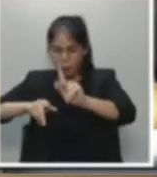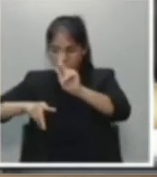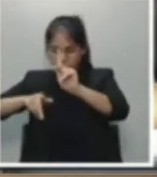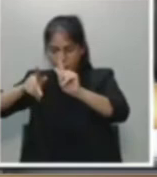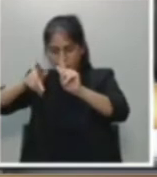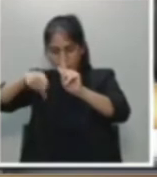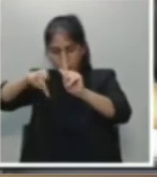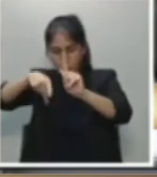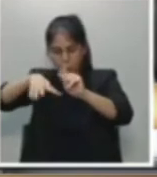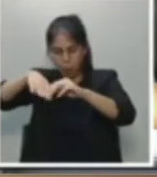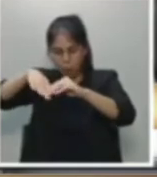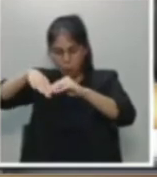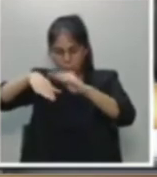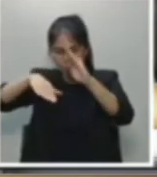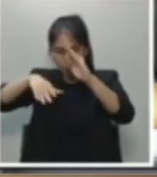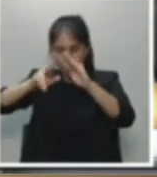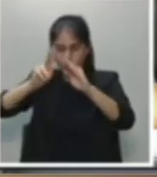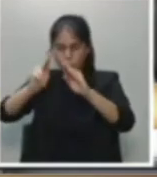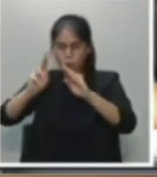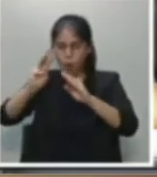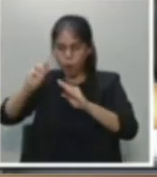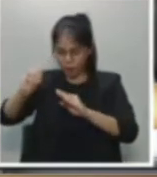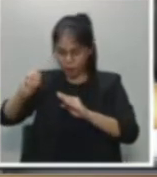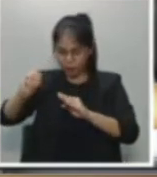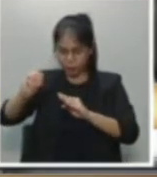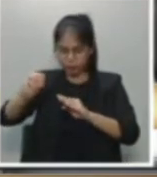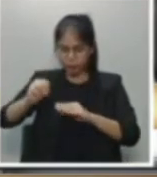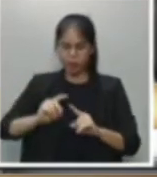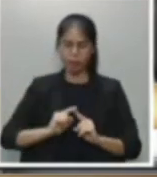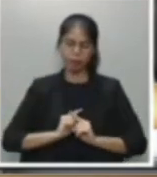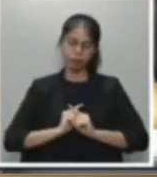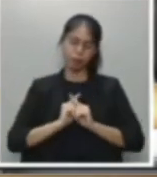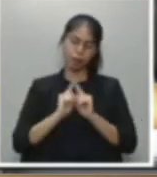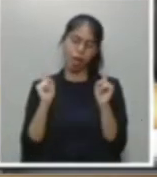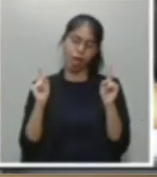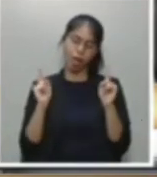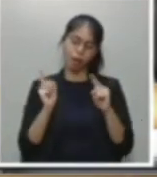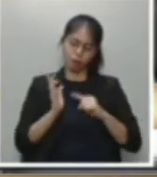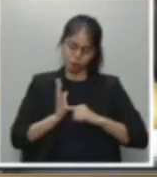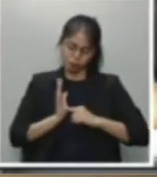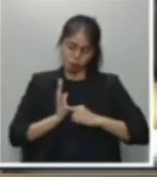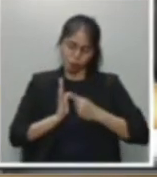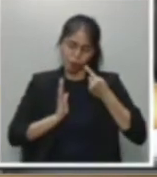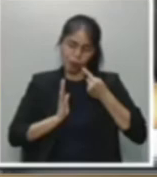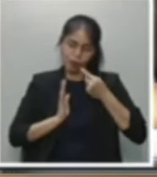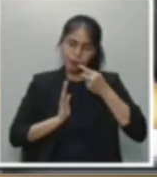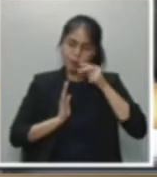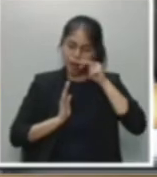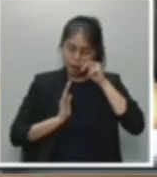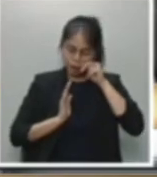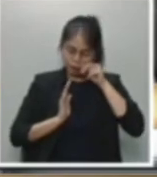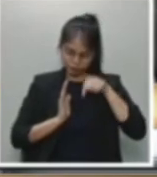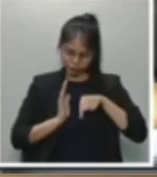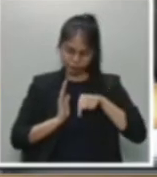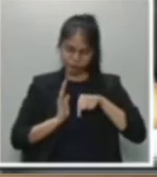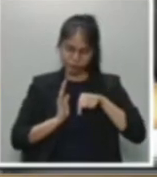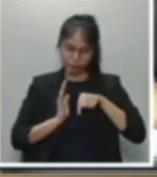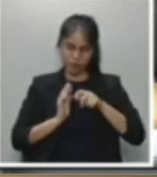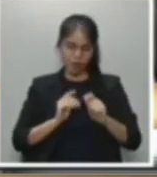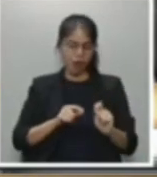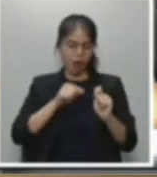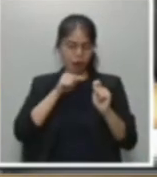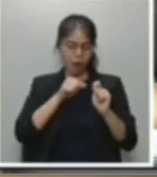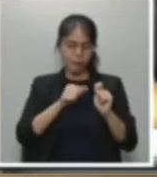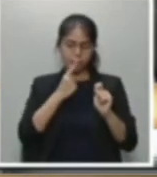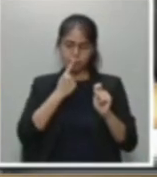รแต่ท่านประธานครับต้นลำน้ำชีตอนนี้นะครับที่อำเภอหนองบัวแดง